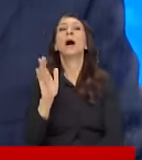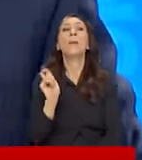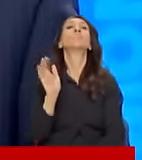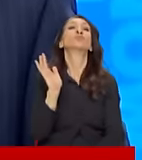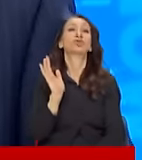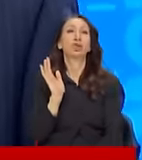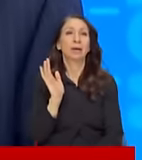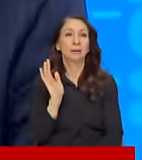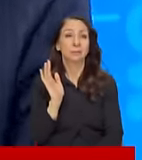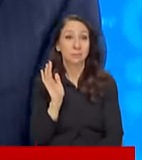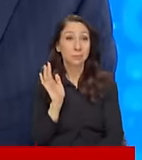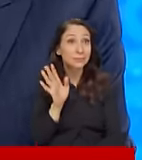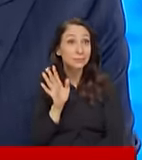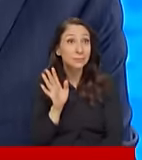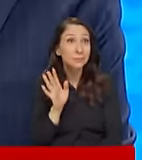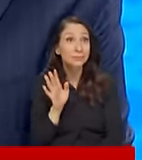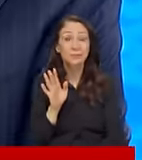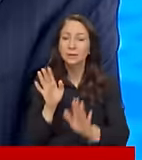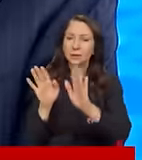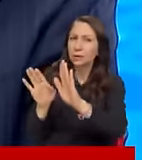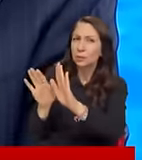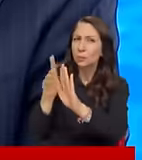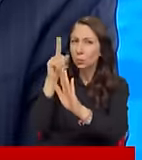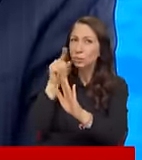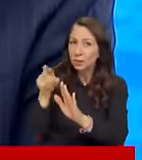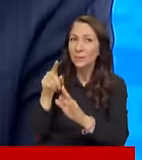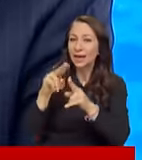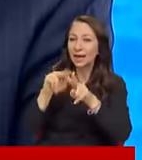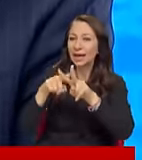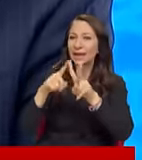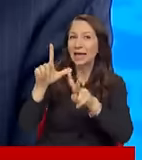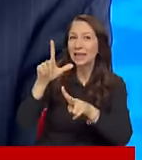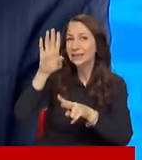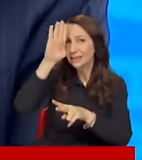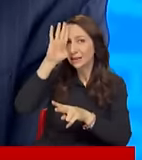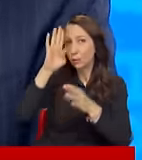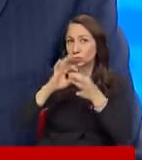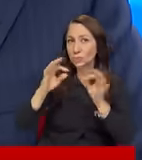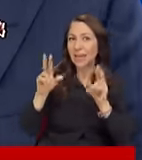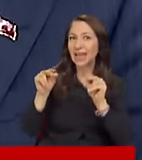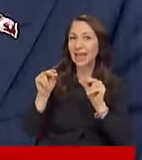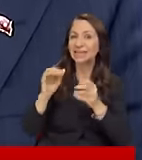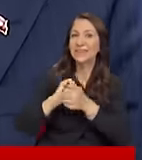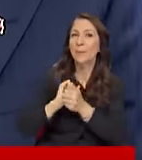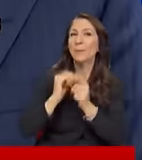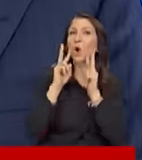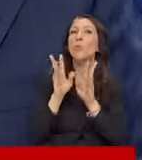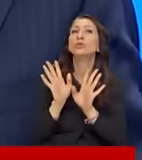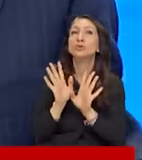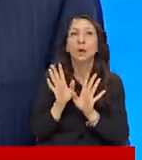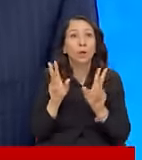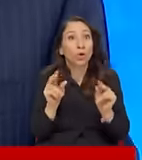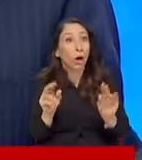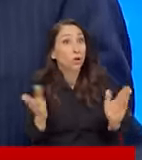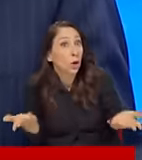derse yapmayacak. Bakın, ya bu yüzden mi siz Kanal İstanbul'la ilgili cümlelerini yeterli ve samimi bulmuyorsunuz Murat Kurum'a?